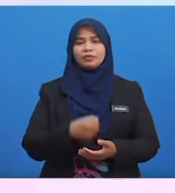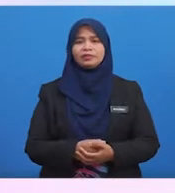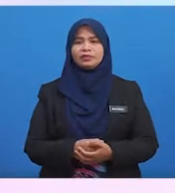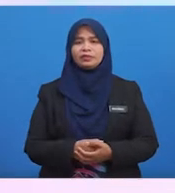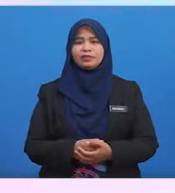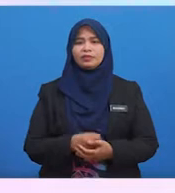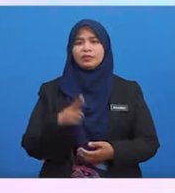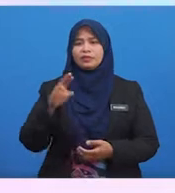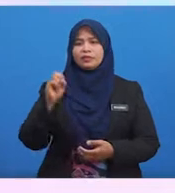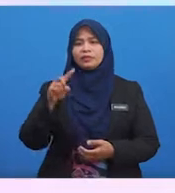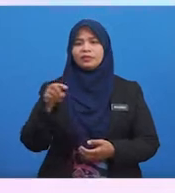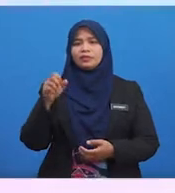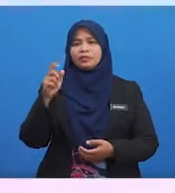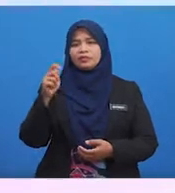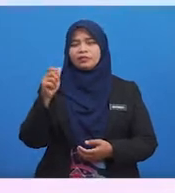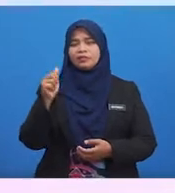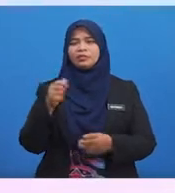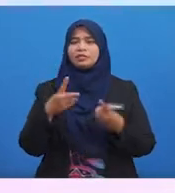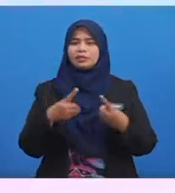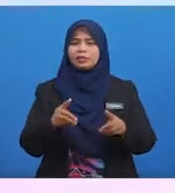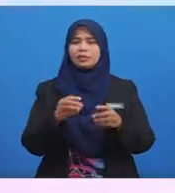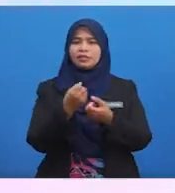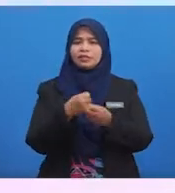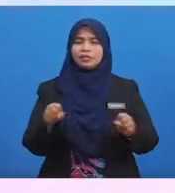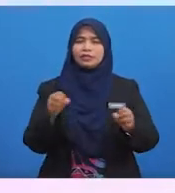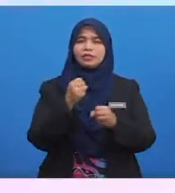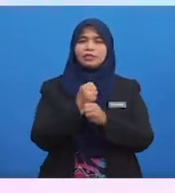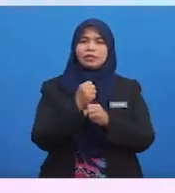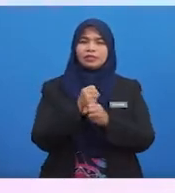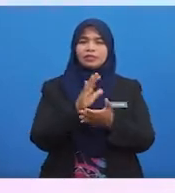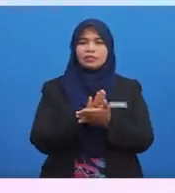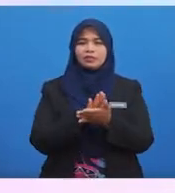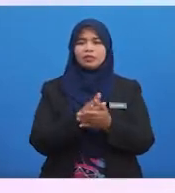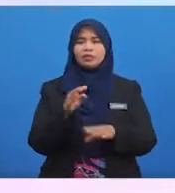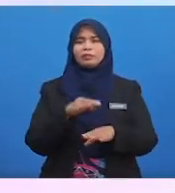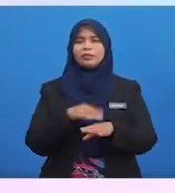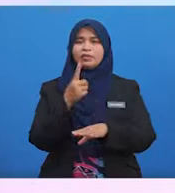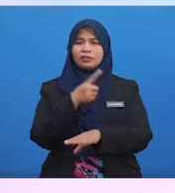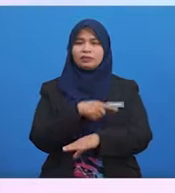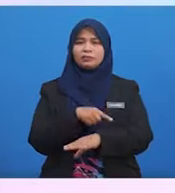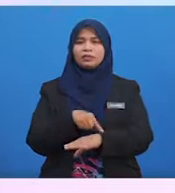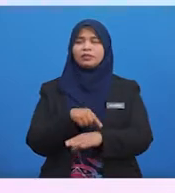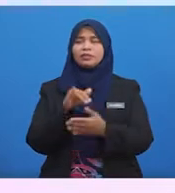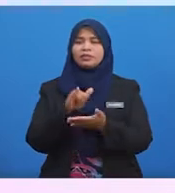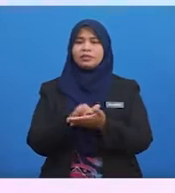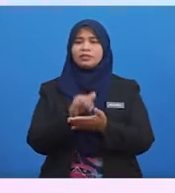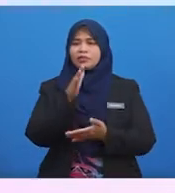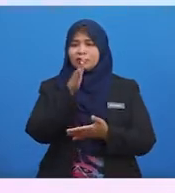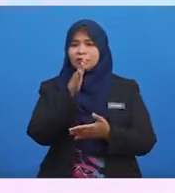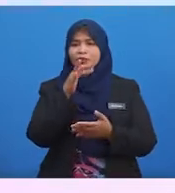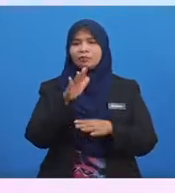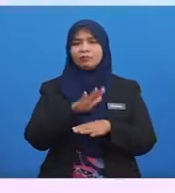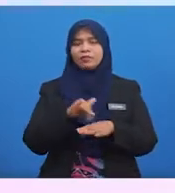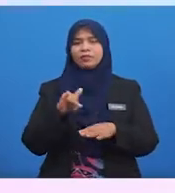rujita sedang menyiapkan kerja sekolah Pada masa itu ibunya memanggil rudita